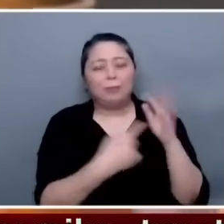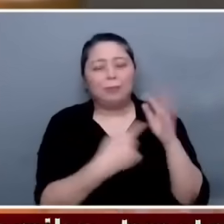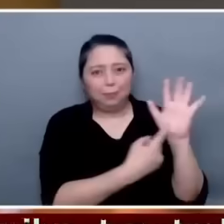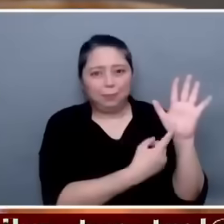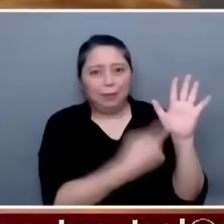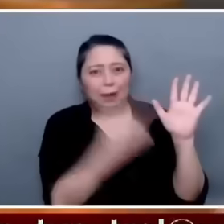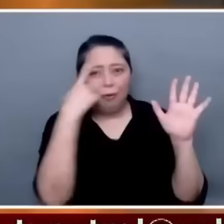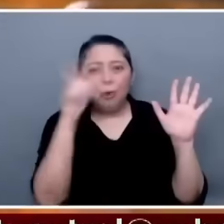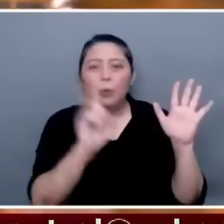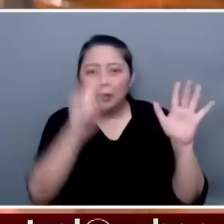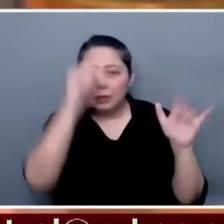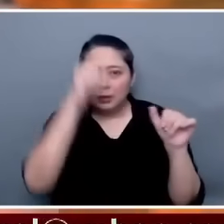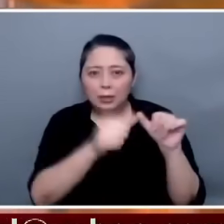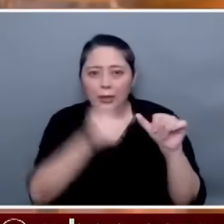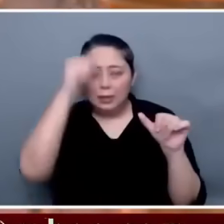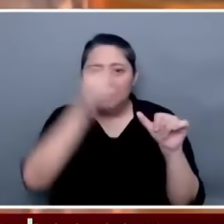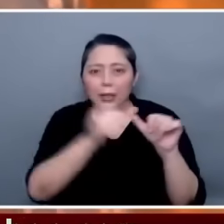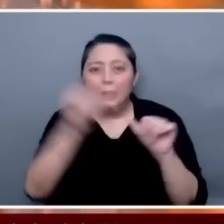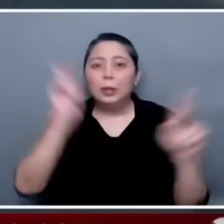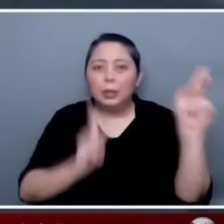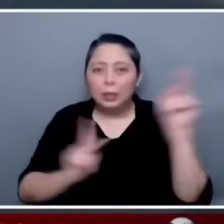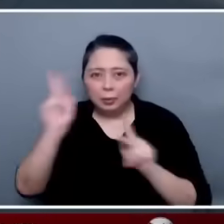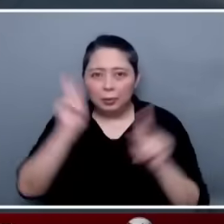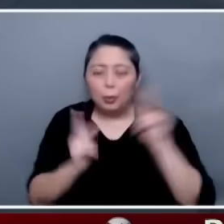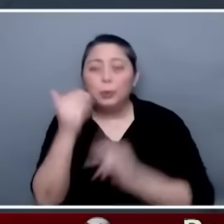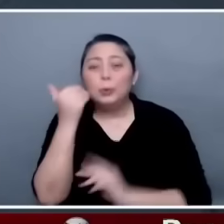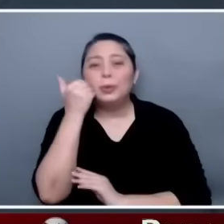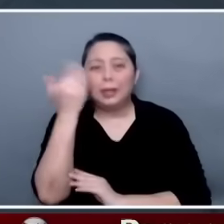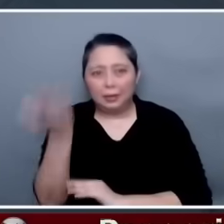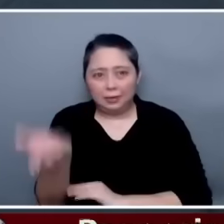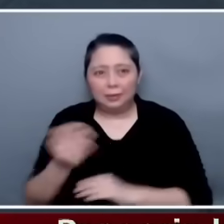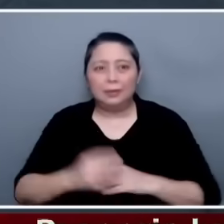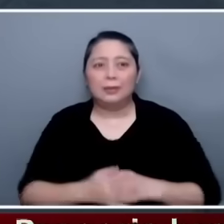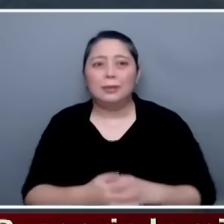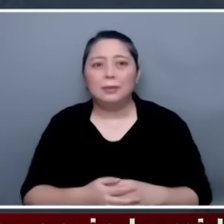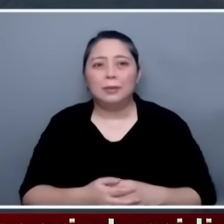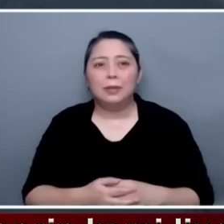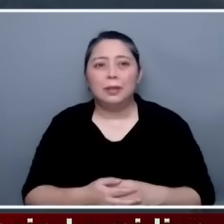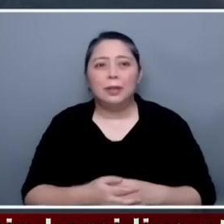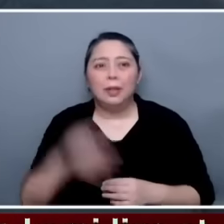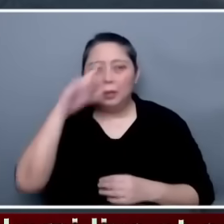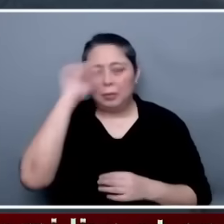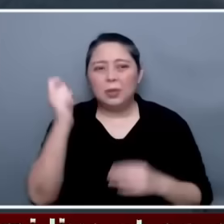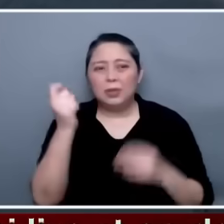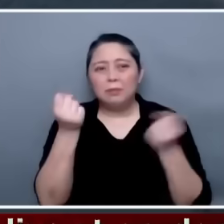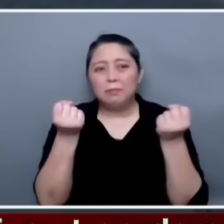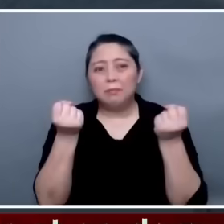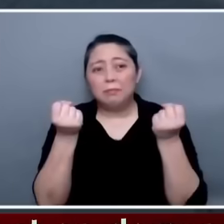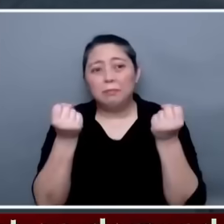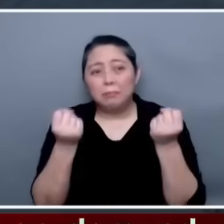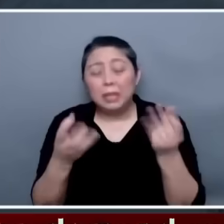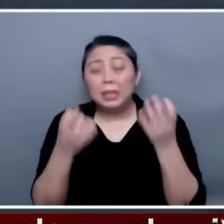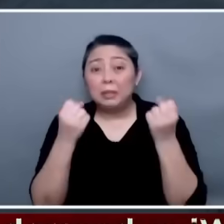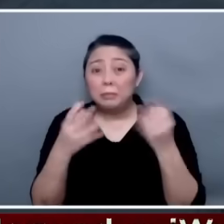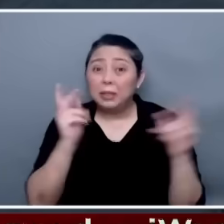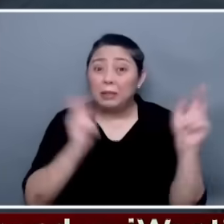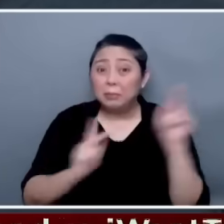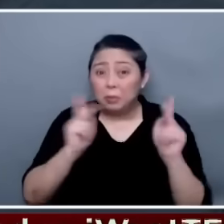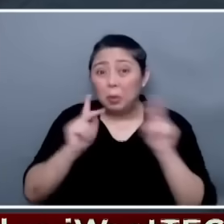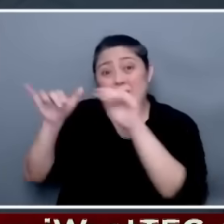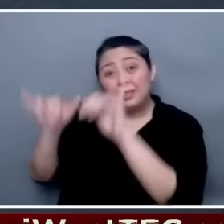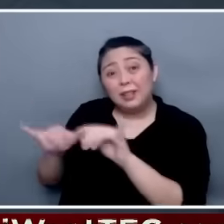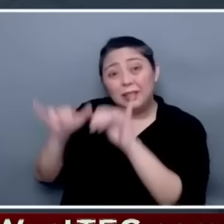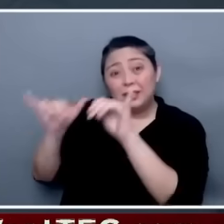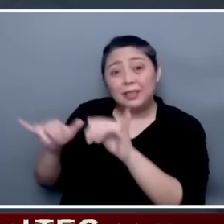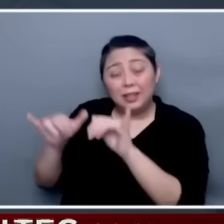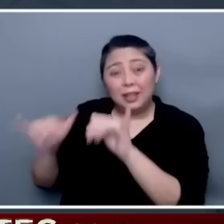ipagdasal ang mga yumaong mahal sa buhay. Dahil nga yung iba ay nananatili pa rin sa kanilang mga tahanan, binuksan po natin